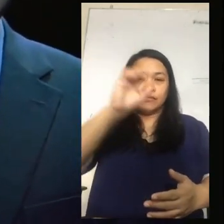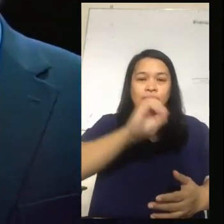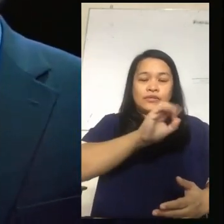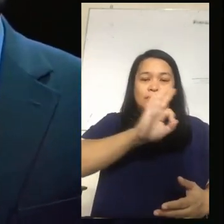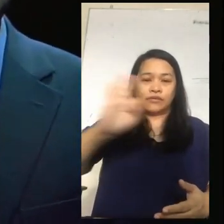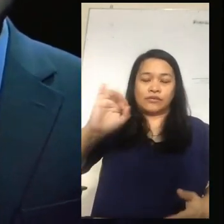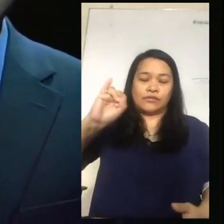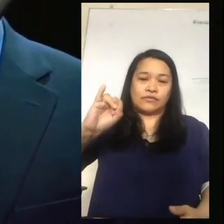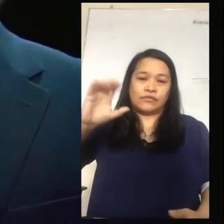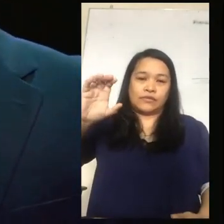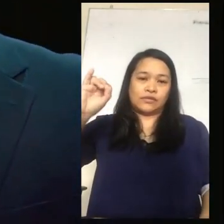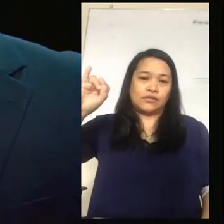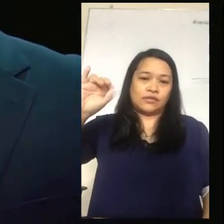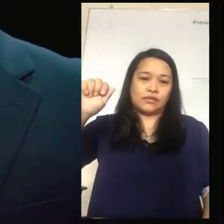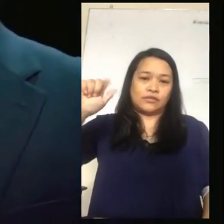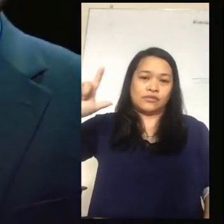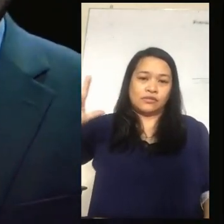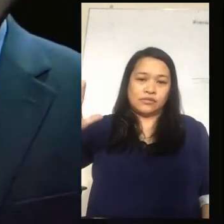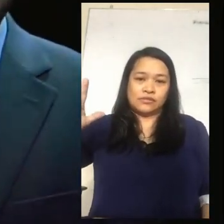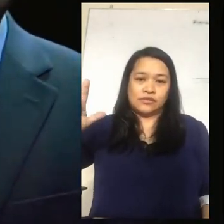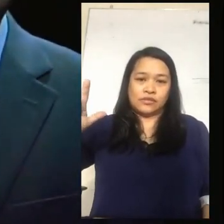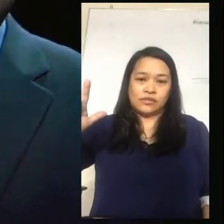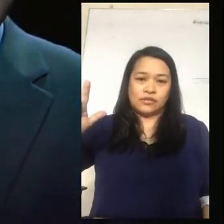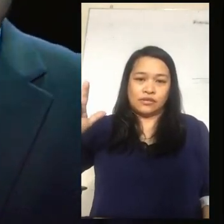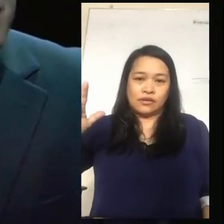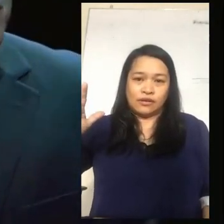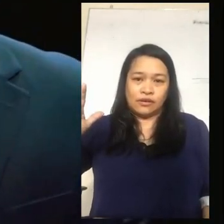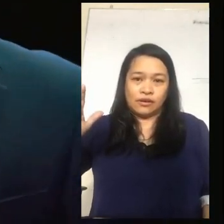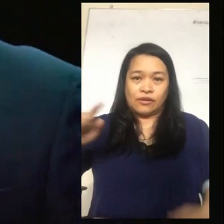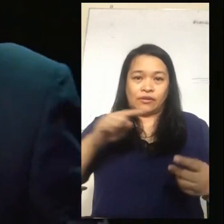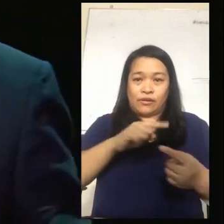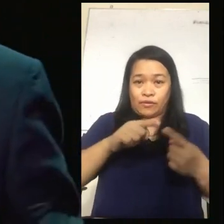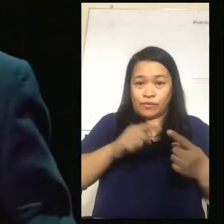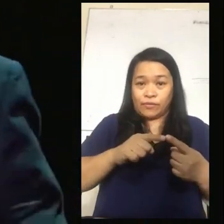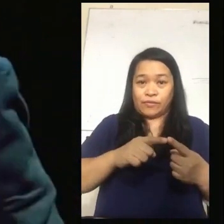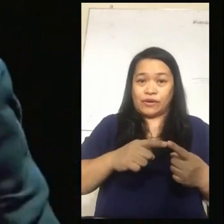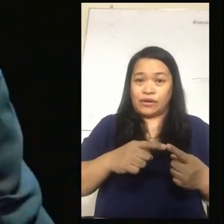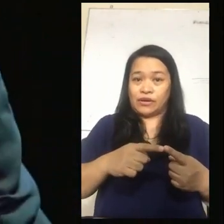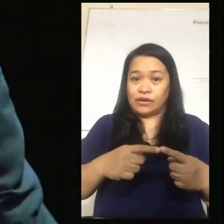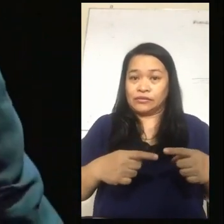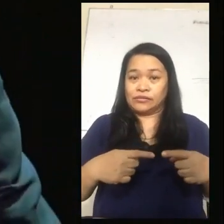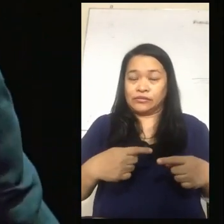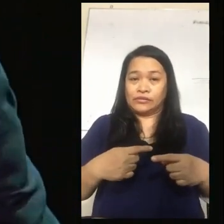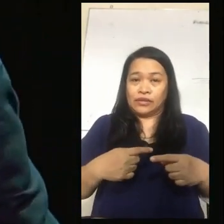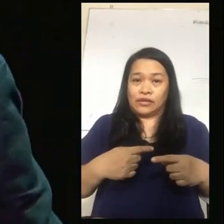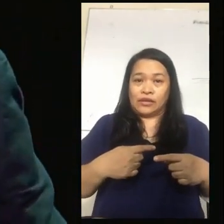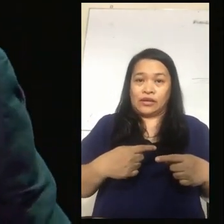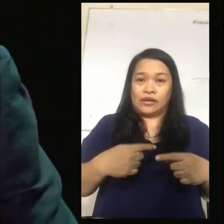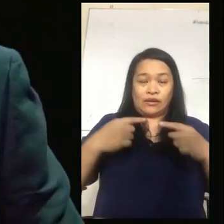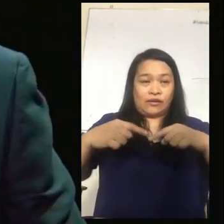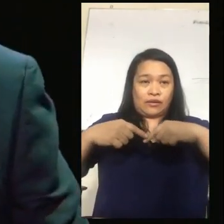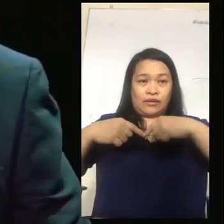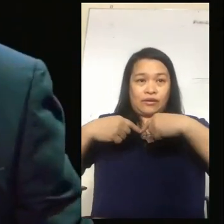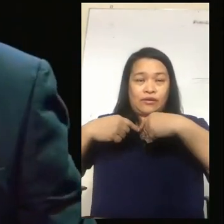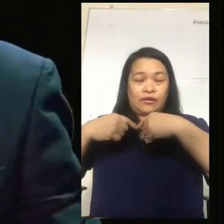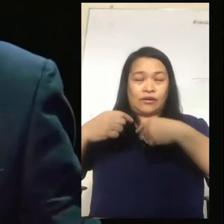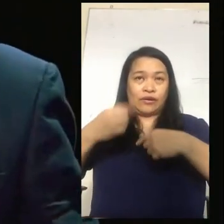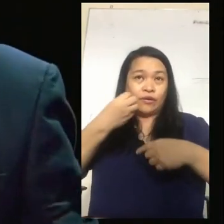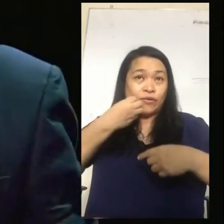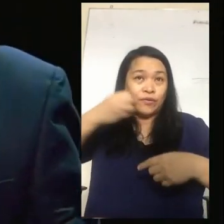officials. Yan po sana aking gusto kong gawin kapag naka-uwi ako. Hindi po ako naka-uwi na gusto kong umuwi dahil